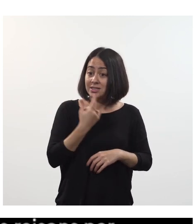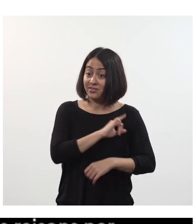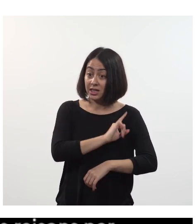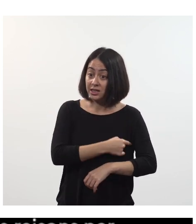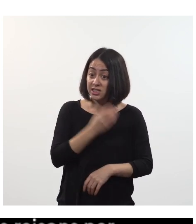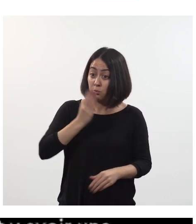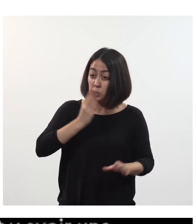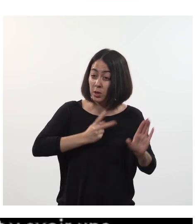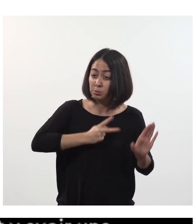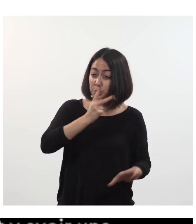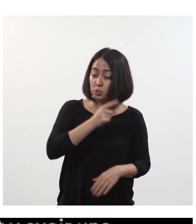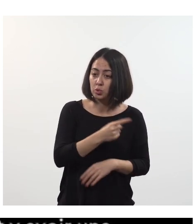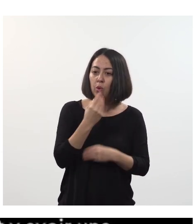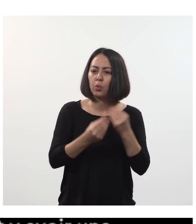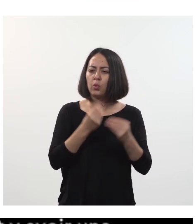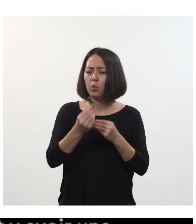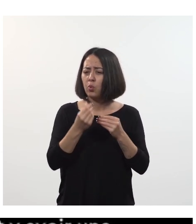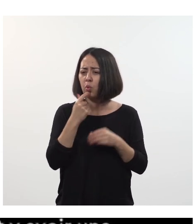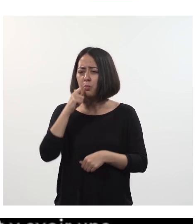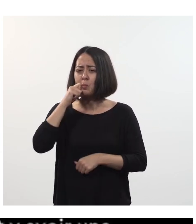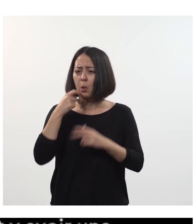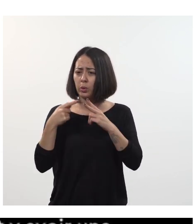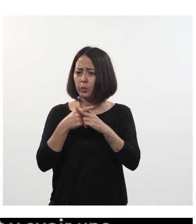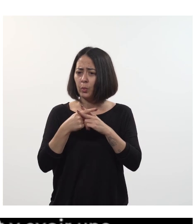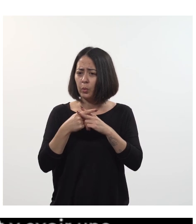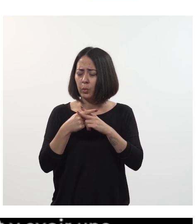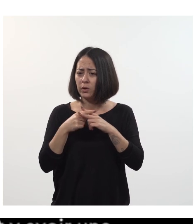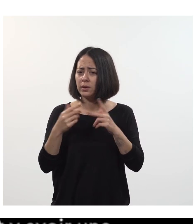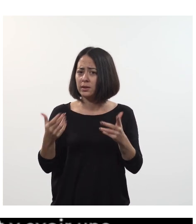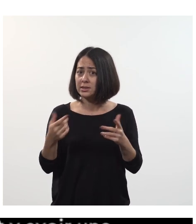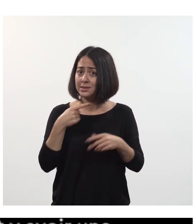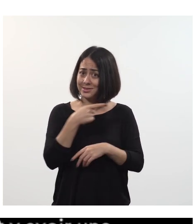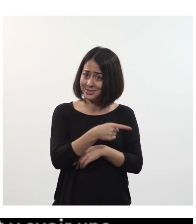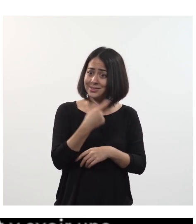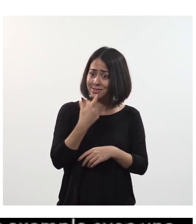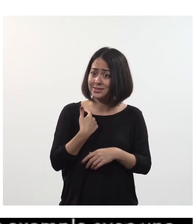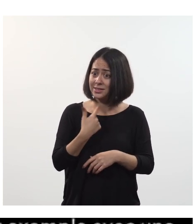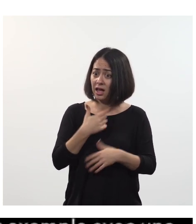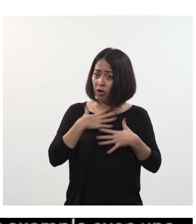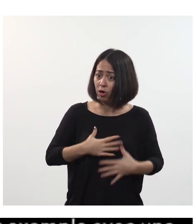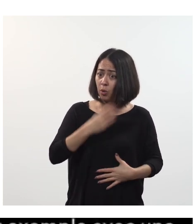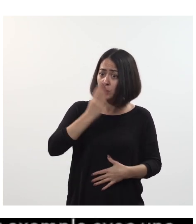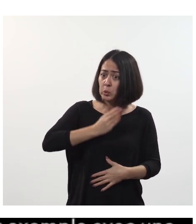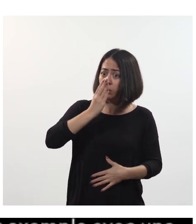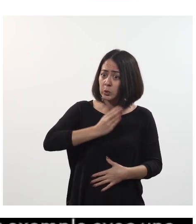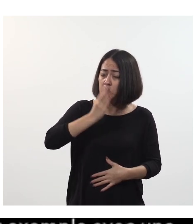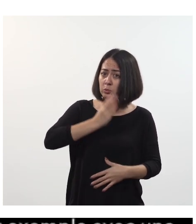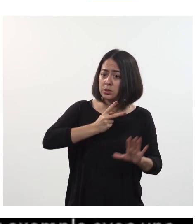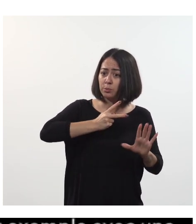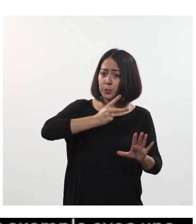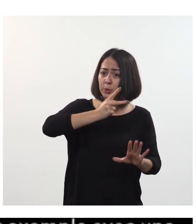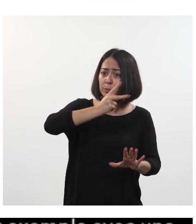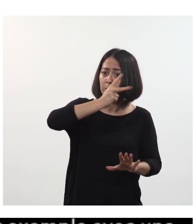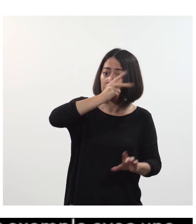qui va avoir des lésions d'escar aussi, ça augmente beaucoup hein, les dépenses énergétiques. Assez souvent, on peut avoir les deux situations, hein, la diminution des